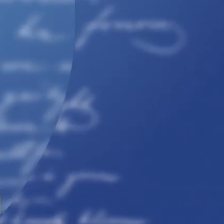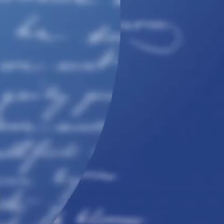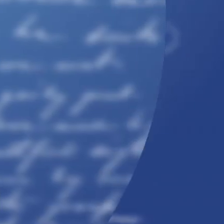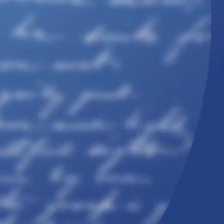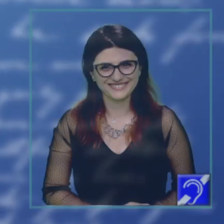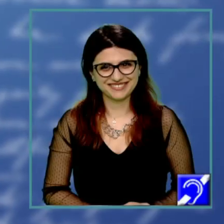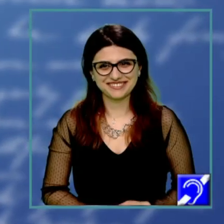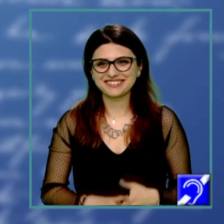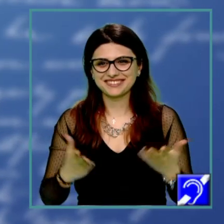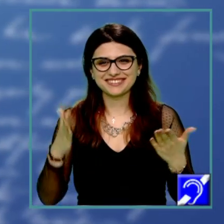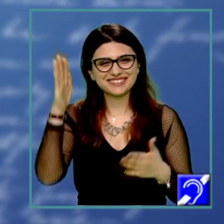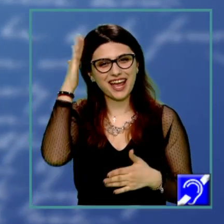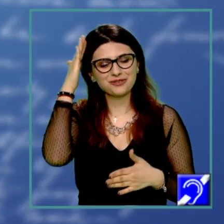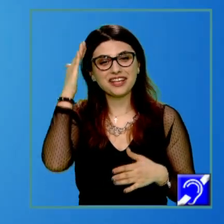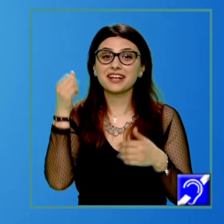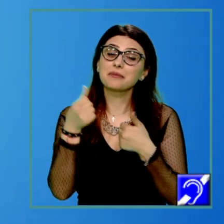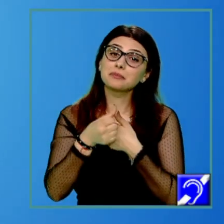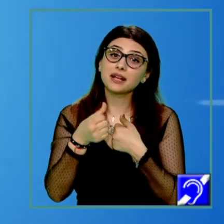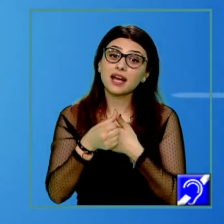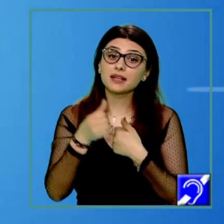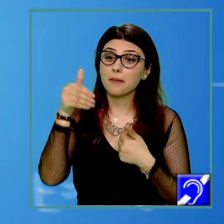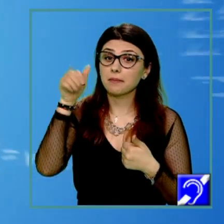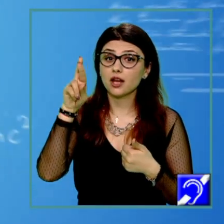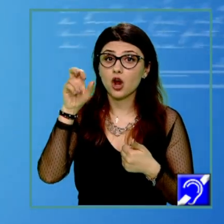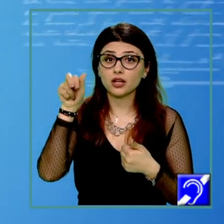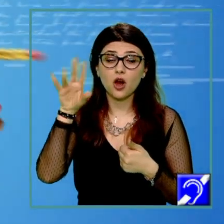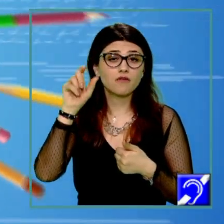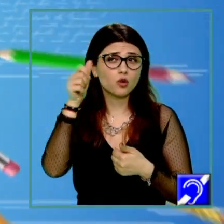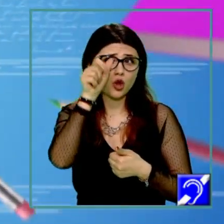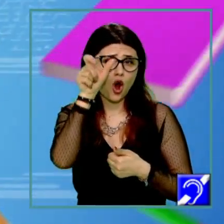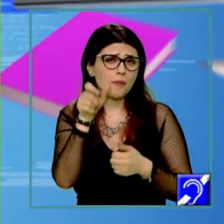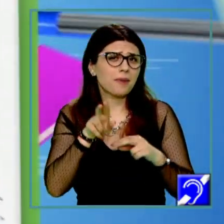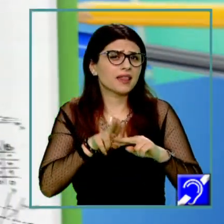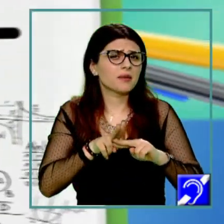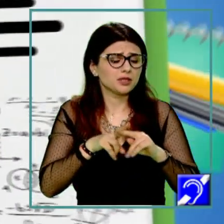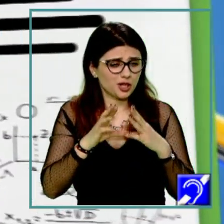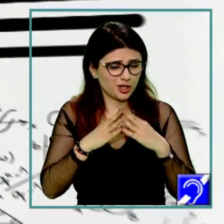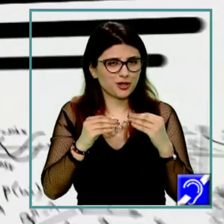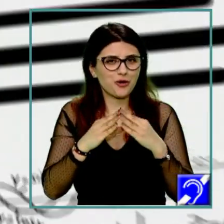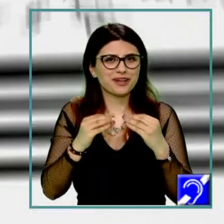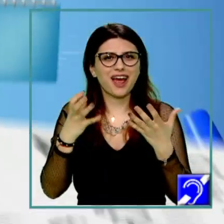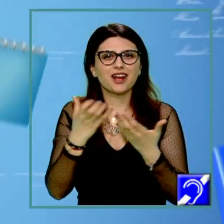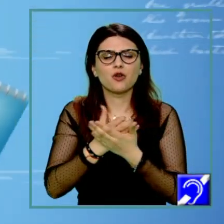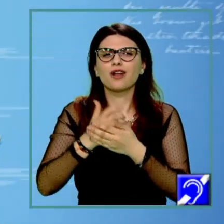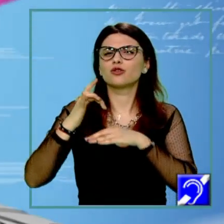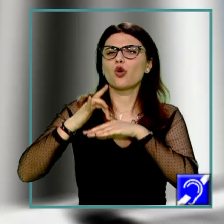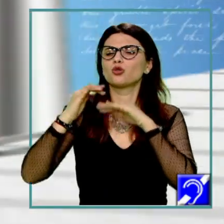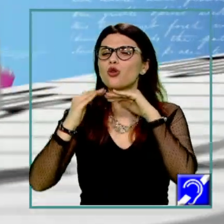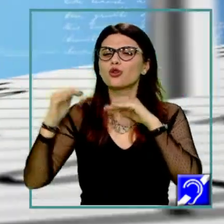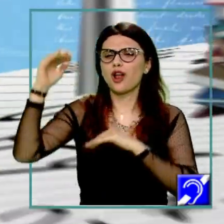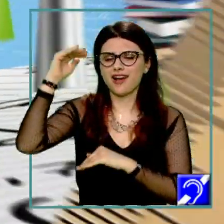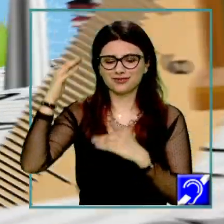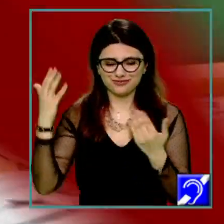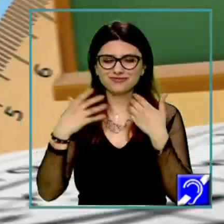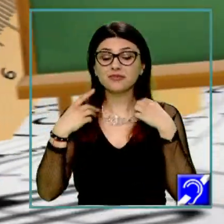Psalmul tare prieteni Miron Nicolescu a fost un matematician român care își au luat doctoratul la Sorbona a fost